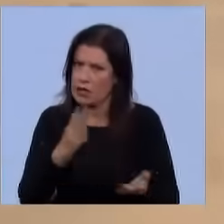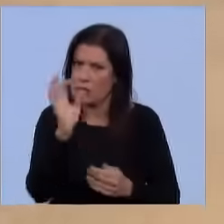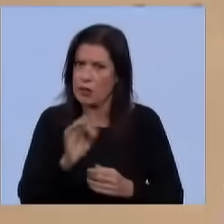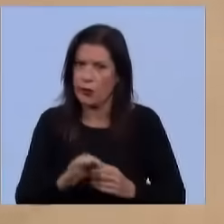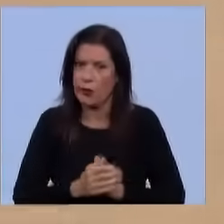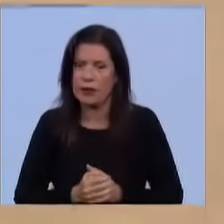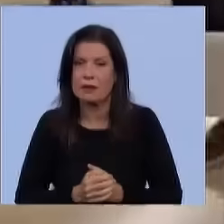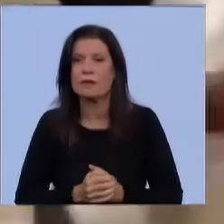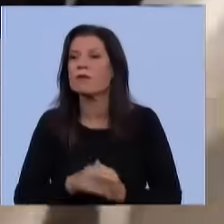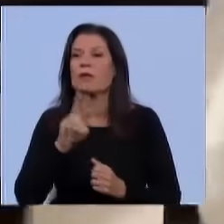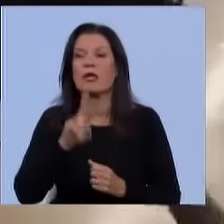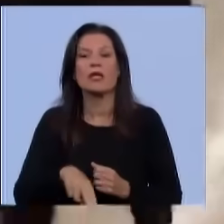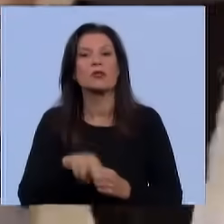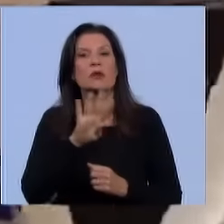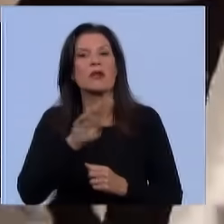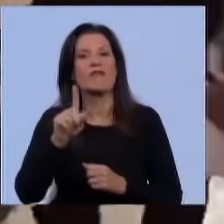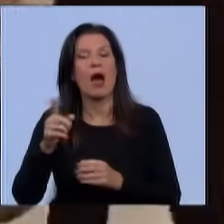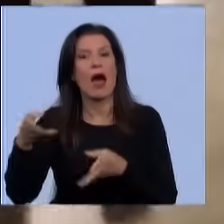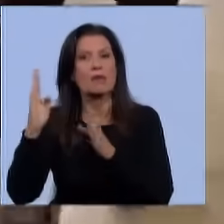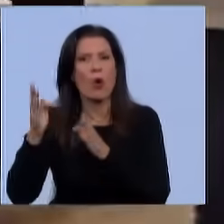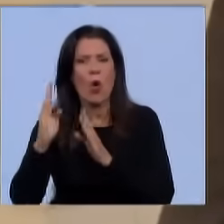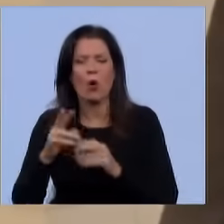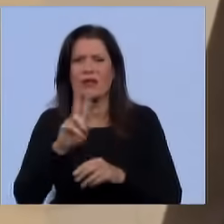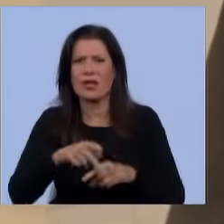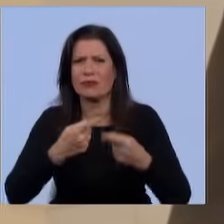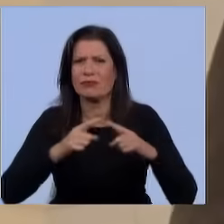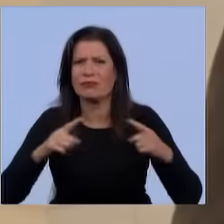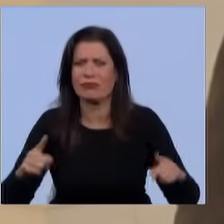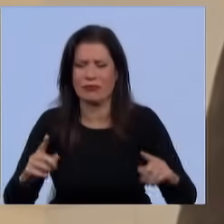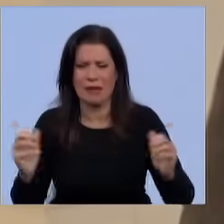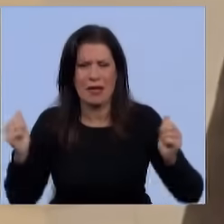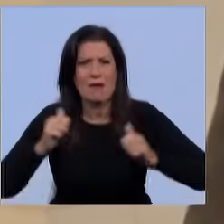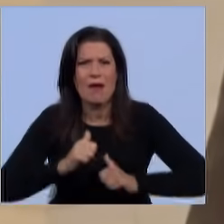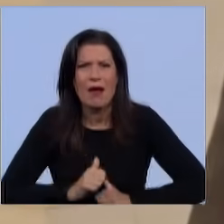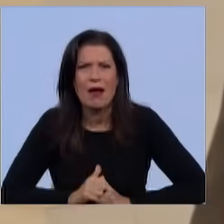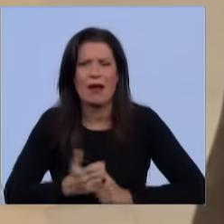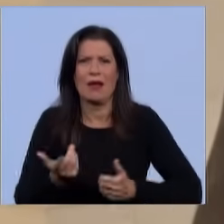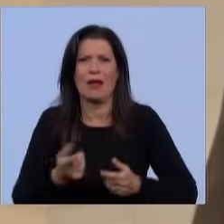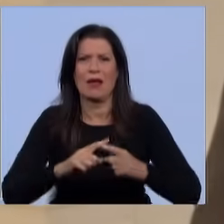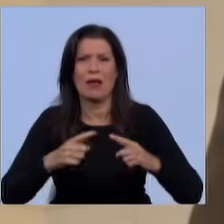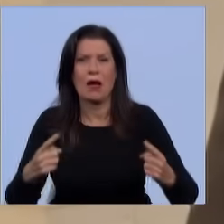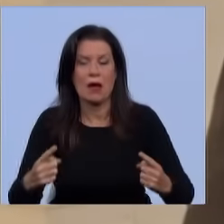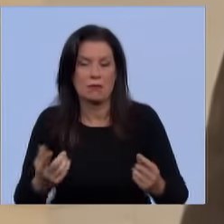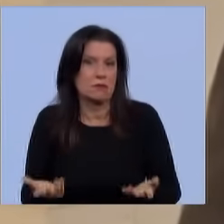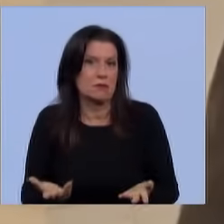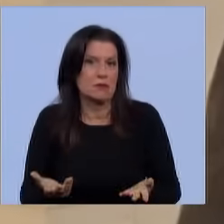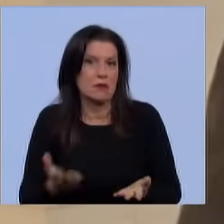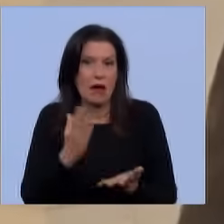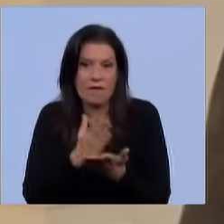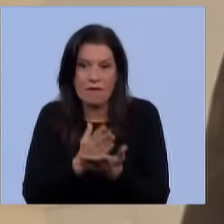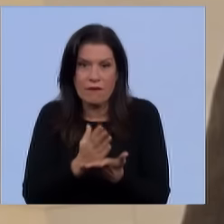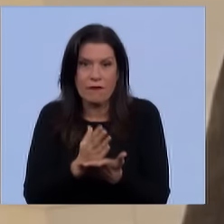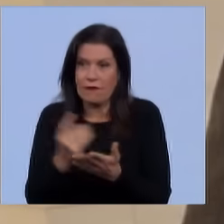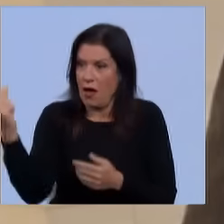לנו חלפסים שמגיעים, יש לנו פליזים שמגיעים, יש לנו מיילים שמגיעים, הם כבר יצאו לדרך. הם יגיעו